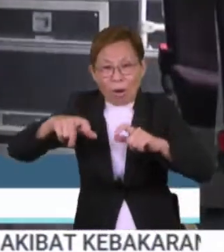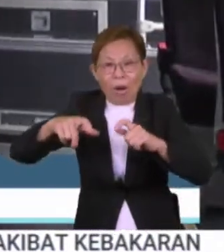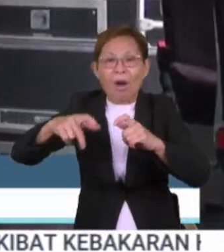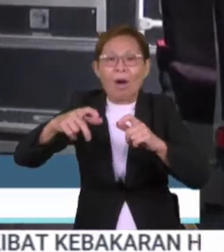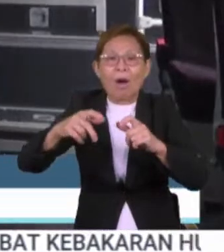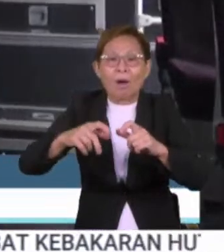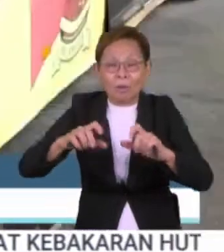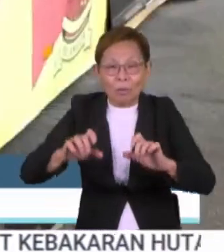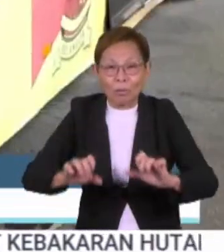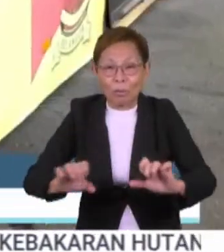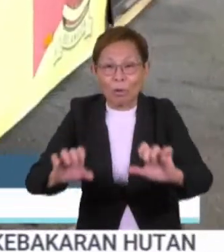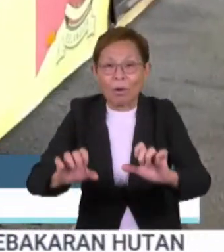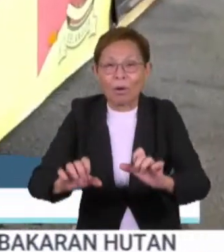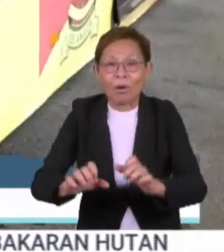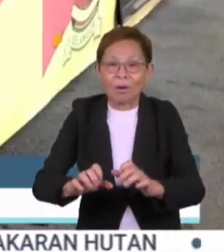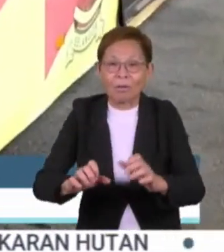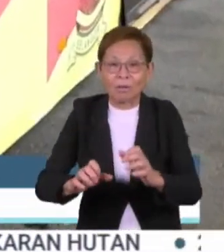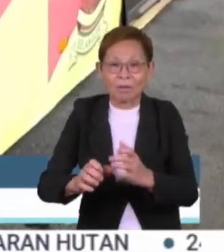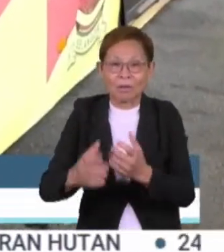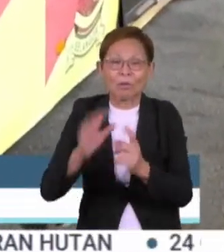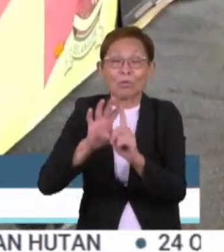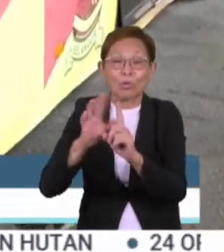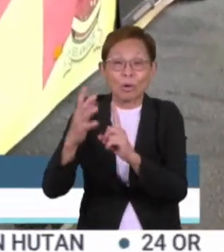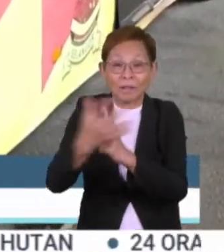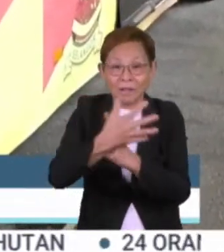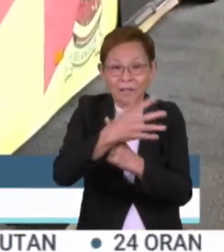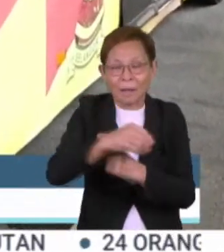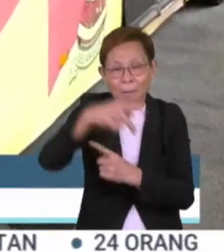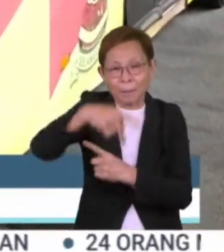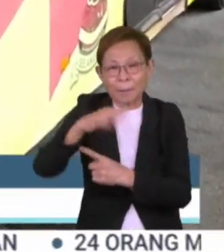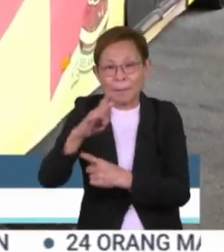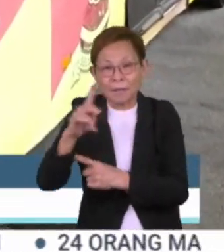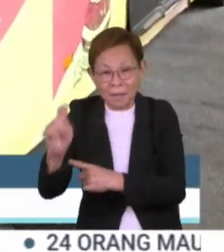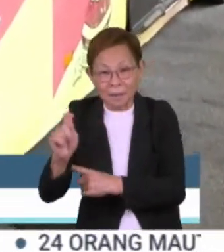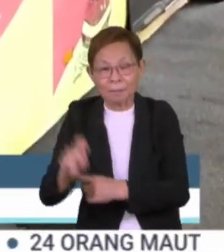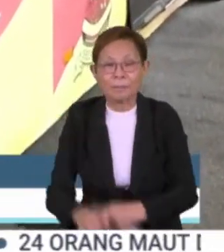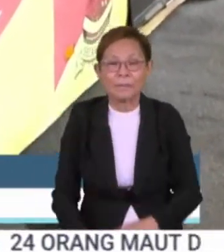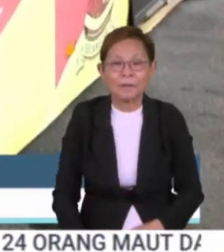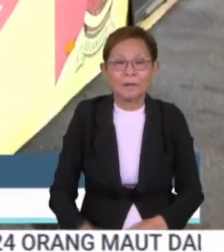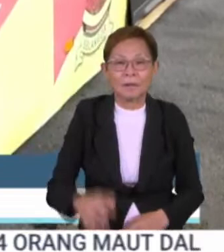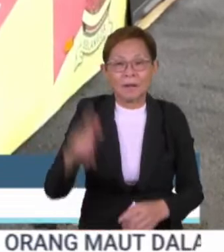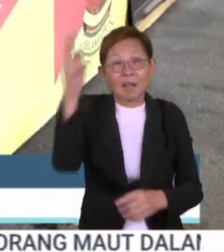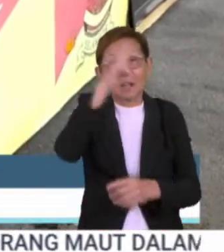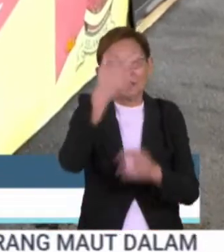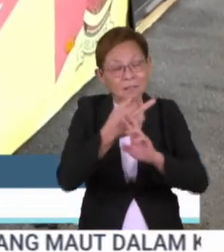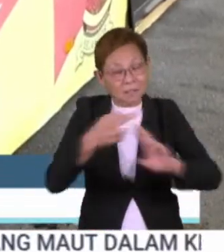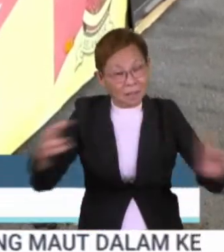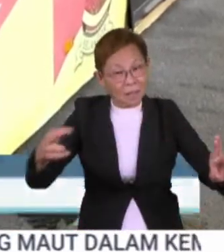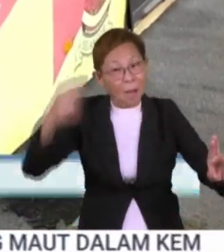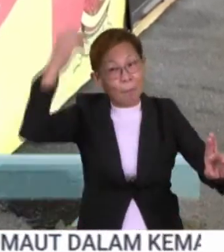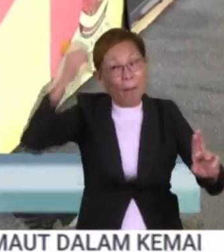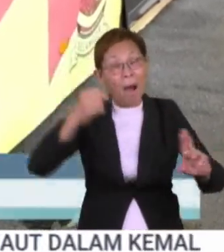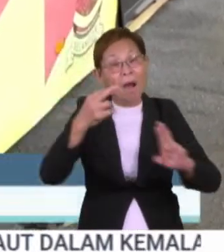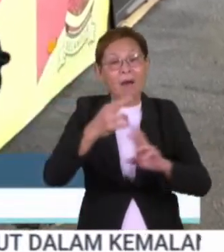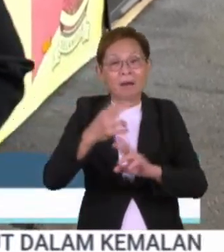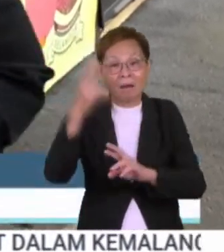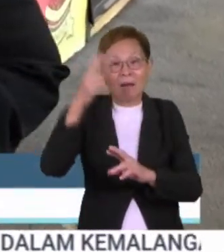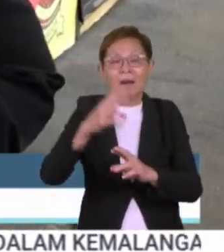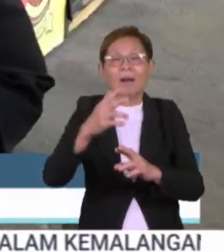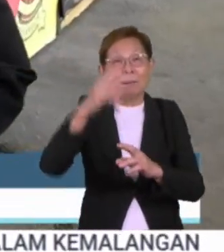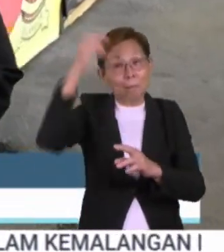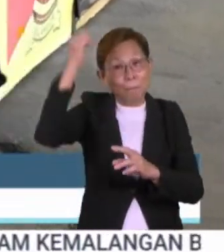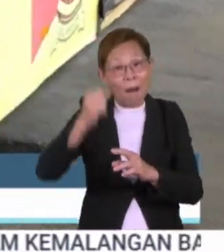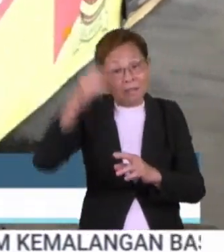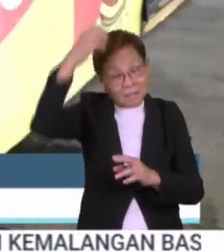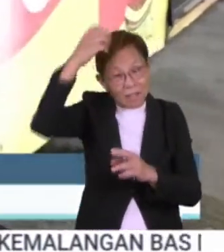pvv tak perlu fikir panjang boneka bulu mata yang telah disediakan kerajaan ini telah diberikan secara percuma